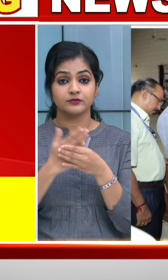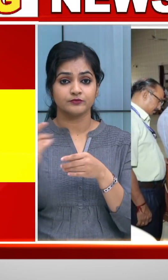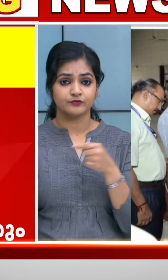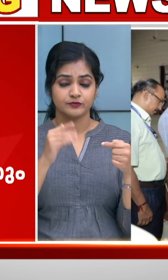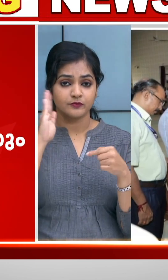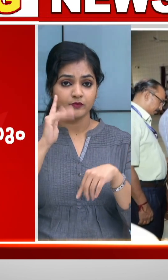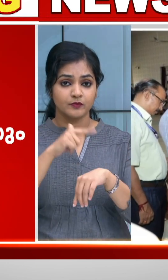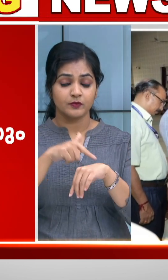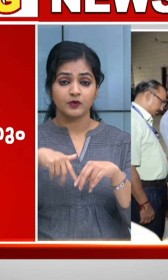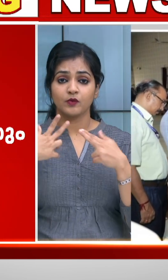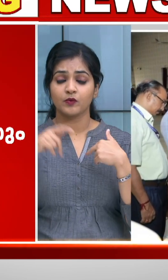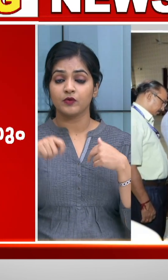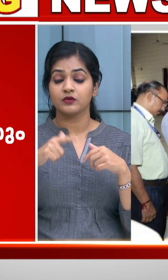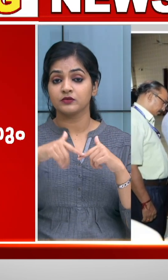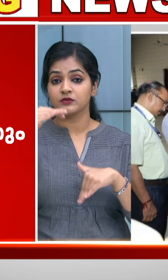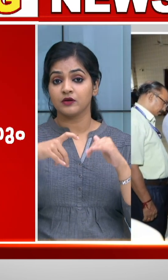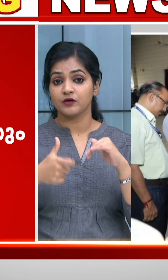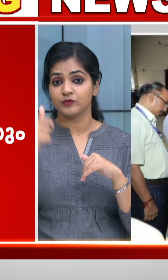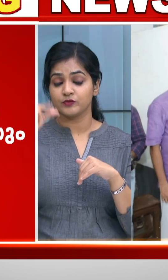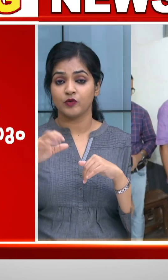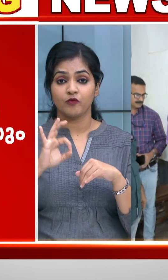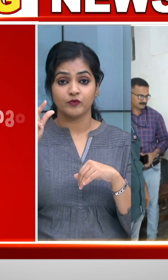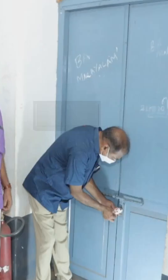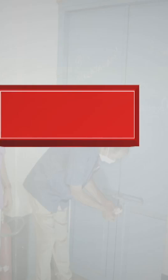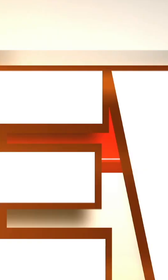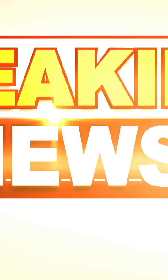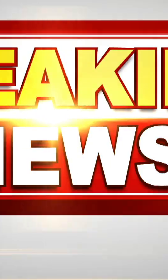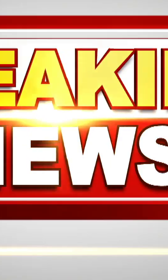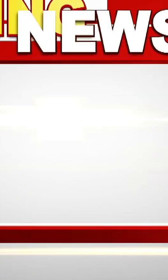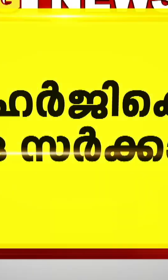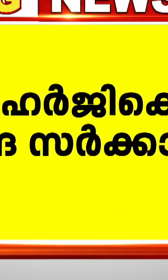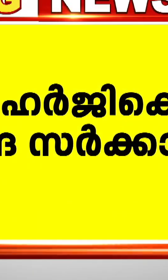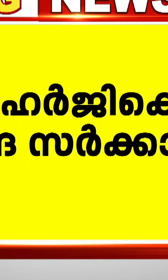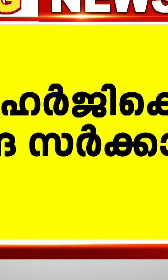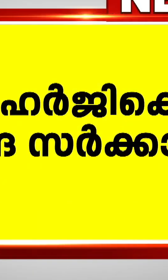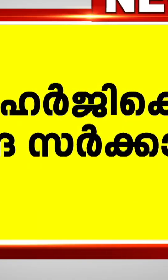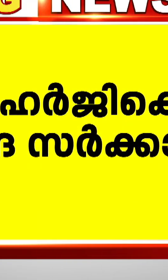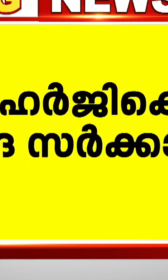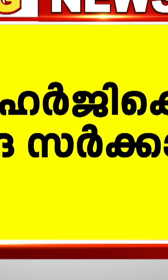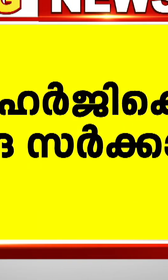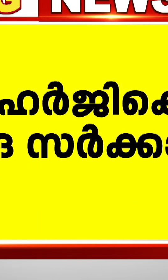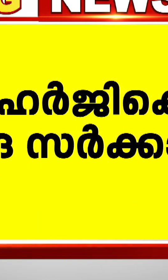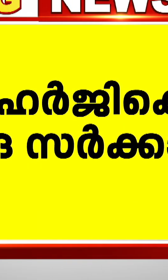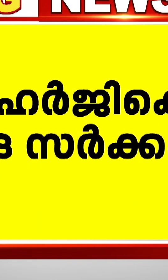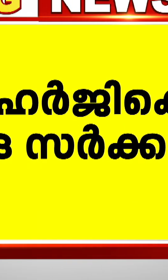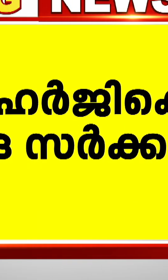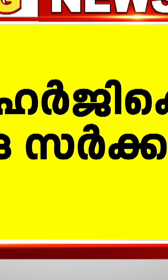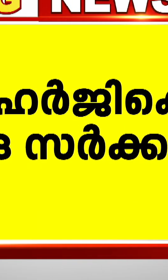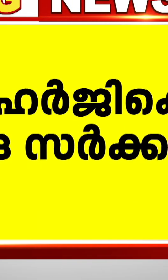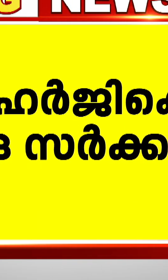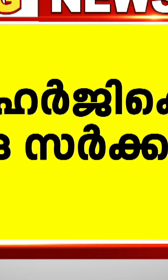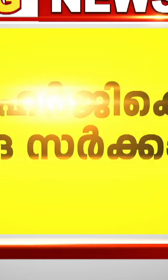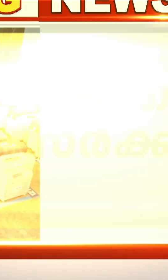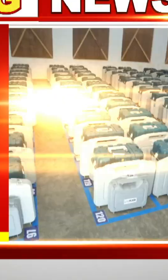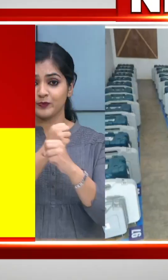കോടതിയിൽ തെരഞ്ഞെടുപ്പ് കമ്മീഷന്റെ ഉദ്യോഗസ്ഥരെത്തി നിലപാട് വ്യക്തമാക്കിയത്. തെരഞ്ഞെടുപ്പ് കമ്മീഷന്റെ ഉദ്യോഗസ്ഥർ വ്യക്തമാക്കിയ നിലപാടനുസരിച്ച്